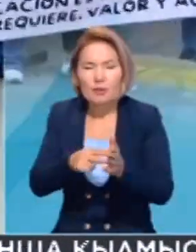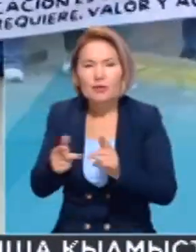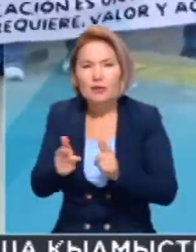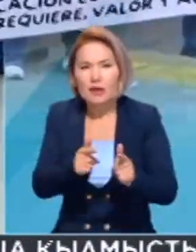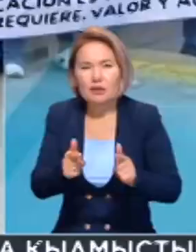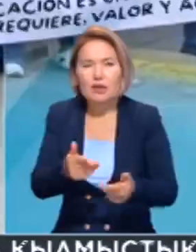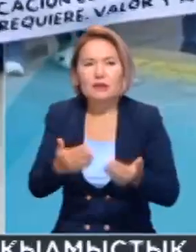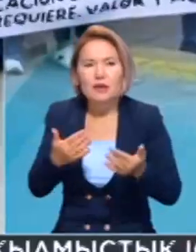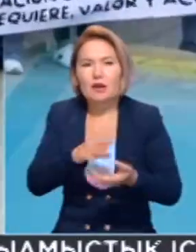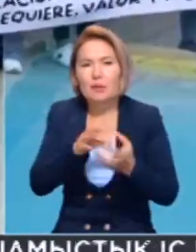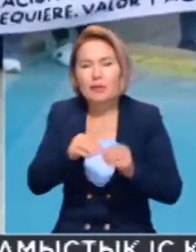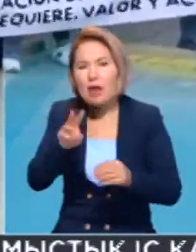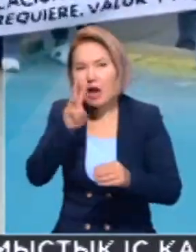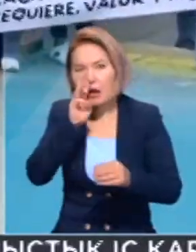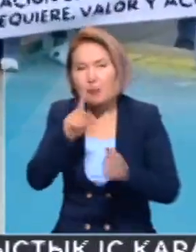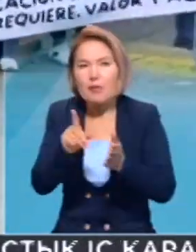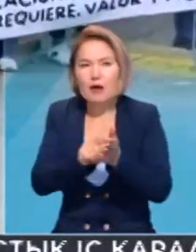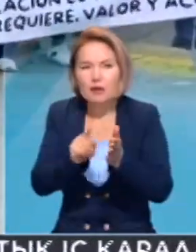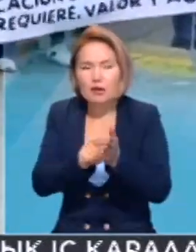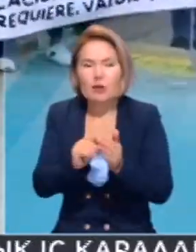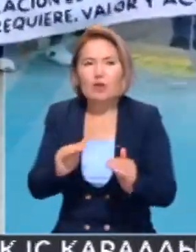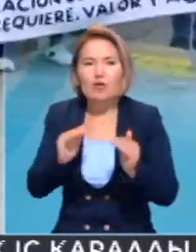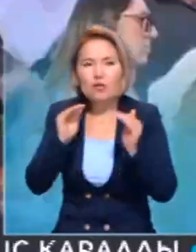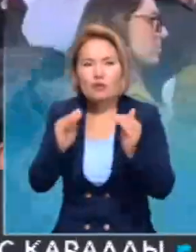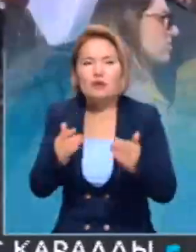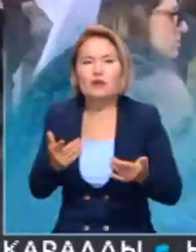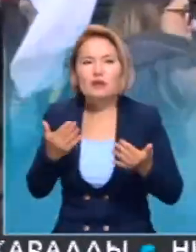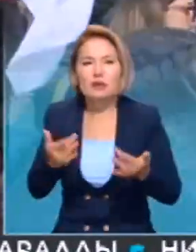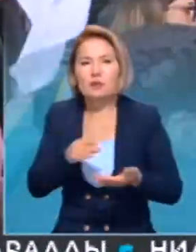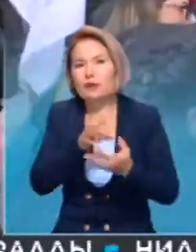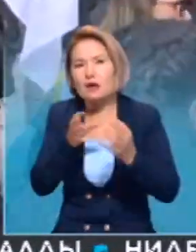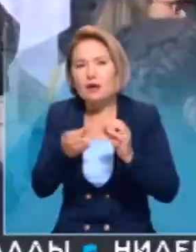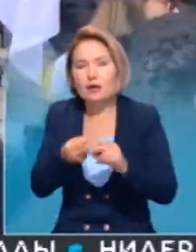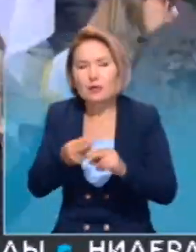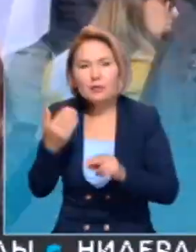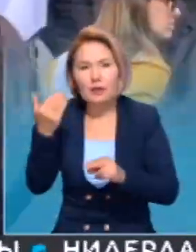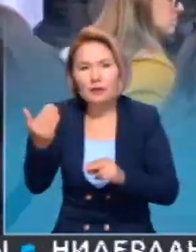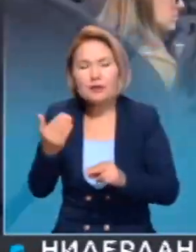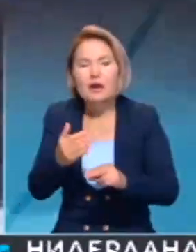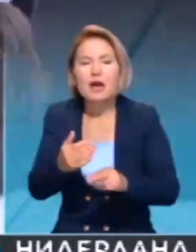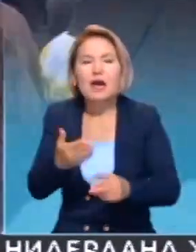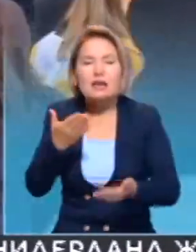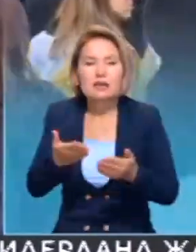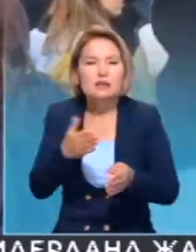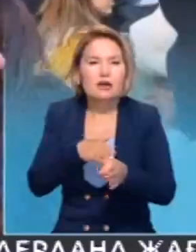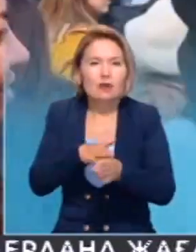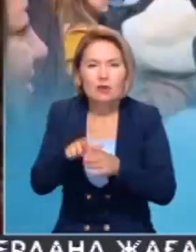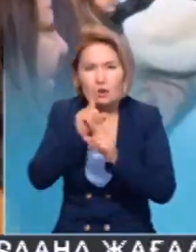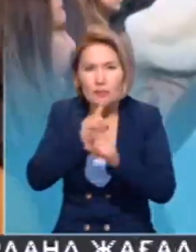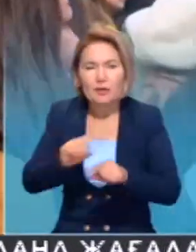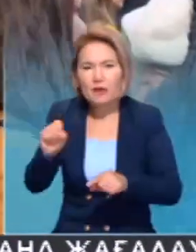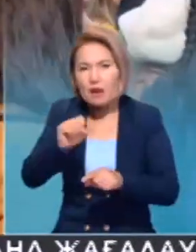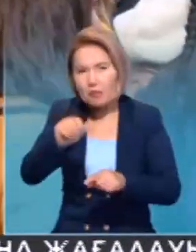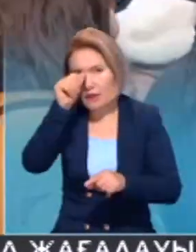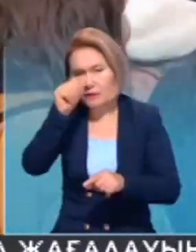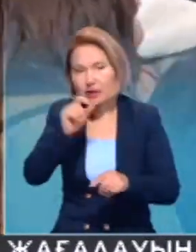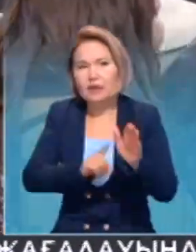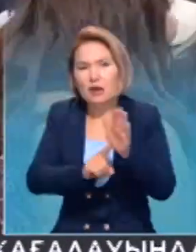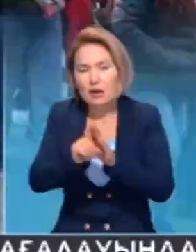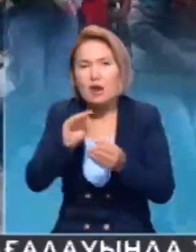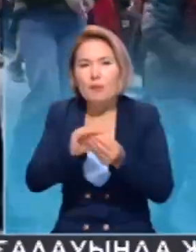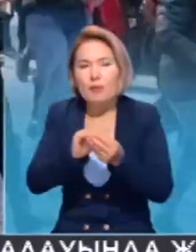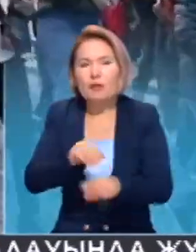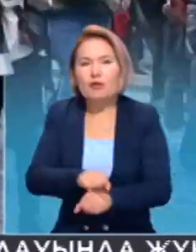етті. Сондай-ақ зейнетақы төлемдері өтелсін деп дабыл қағып отыр. Айтқандары орындалмайтын болса, тамыздың басында тағы да